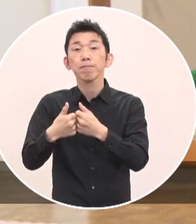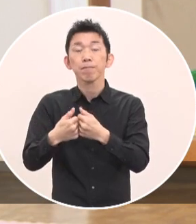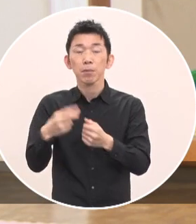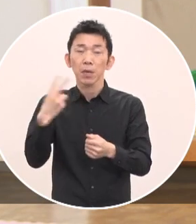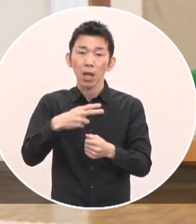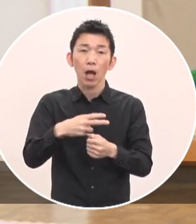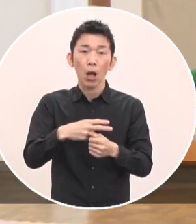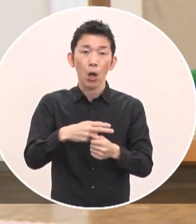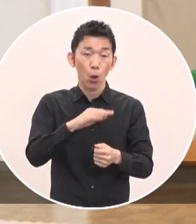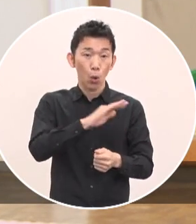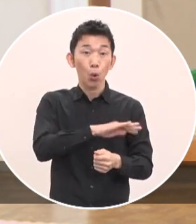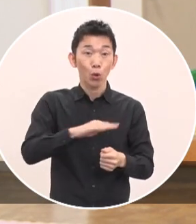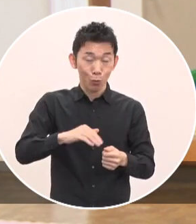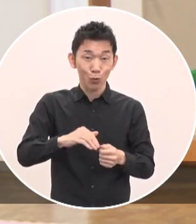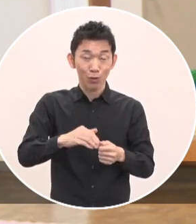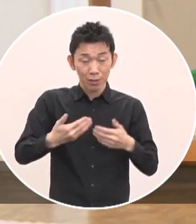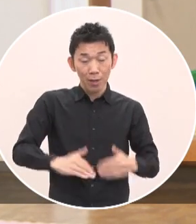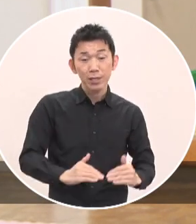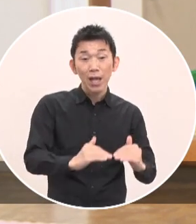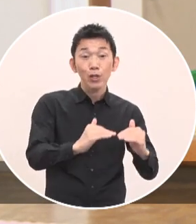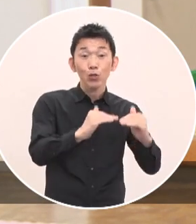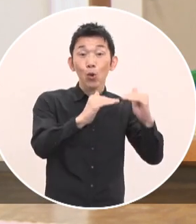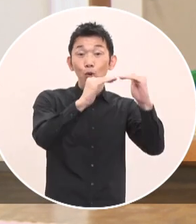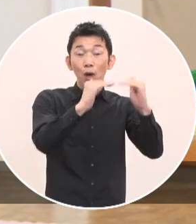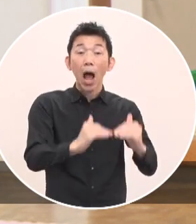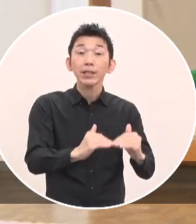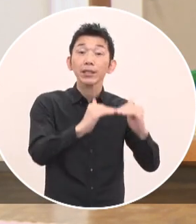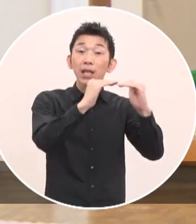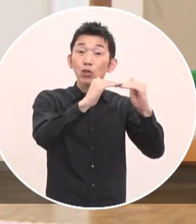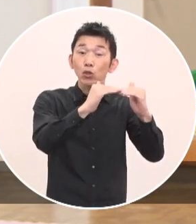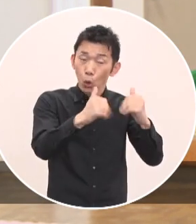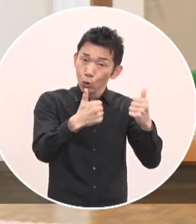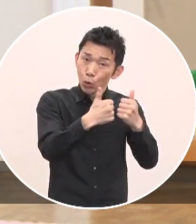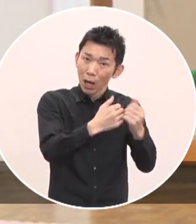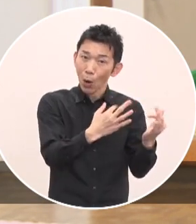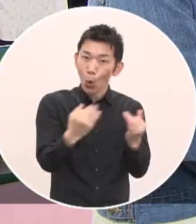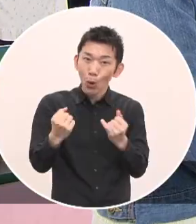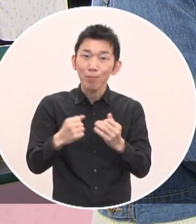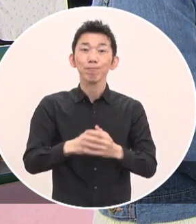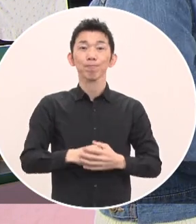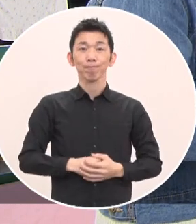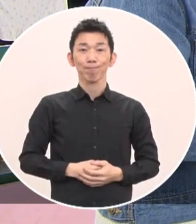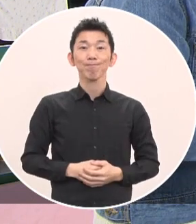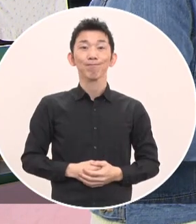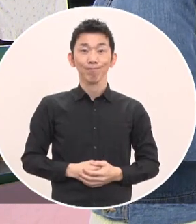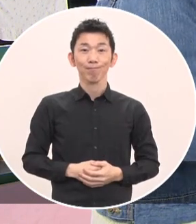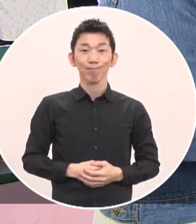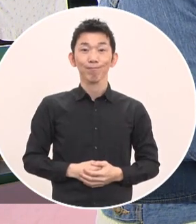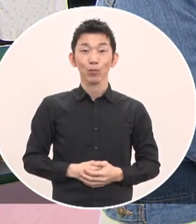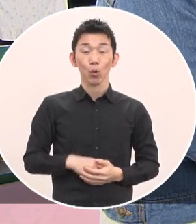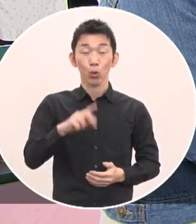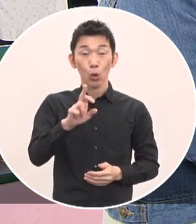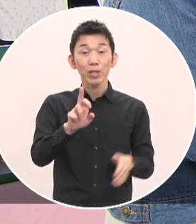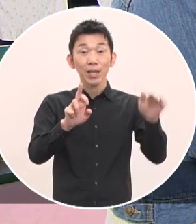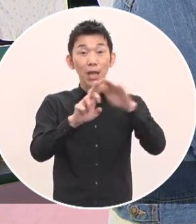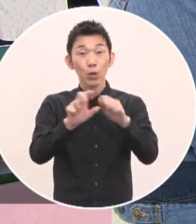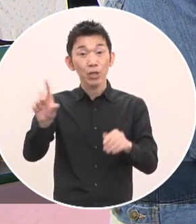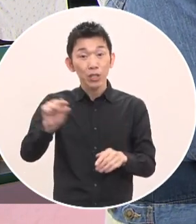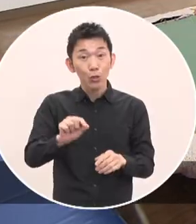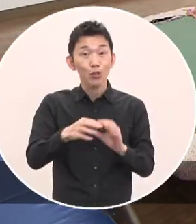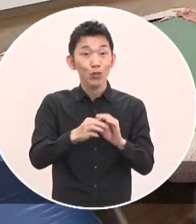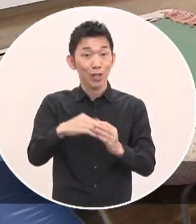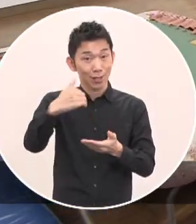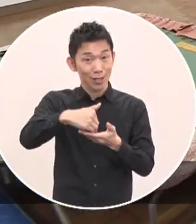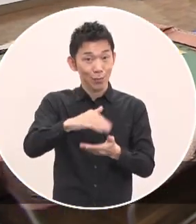様が成長するにあたって発達のご相談が多いように思います子育て支援センターの利用について教えて